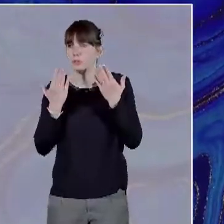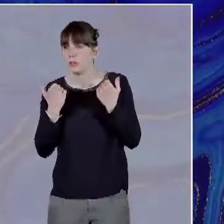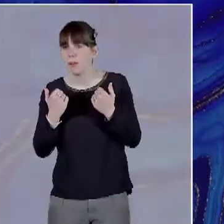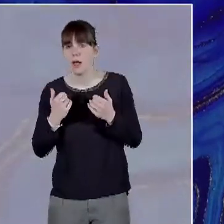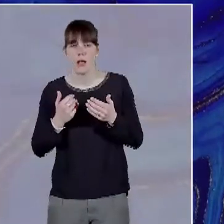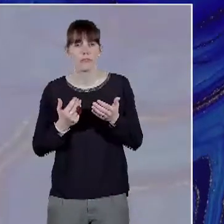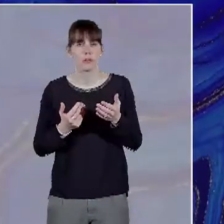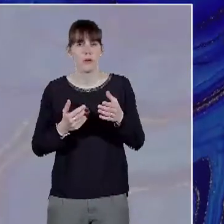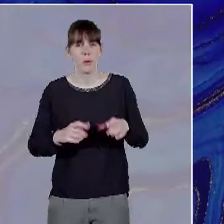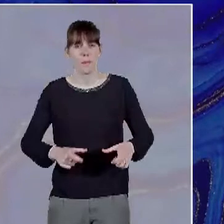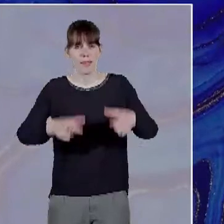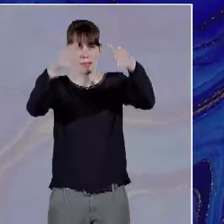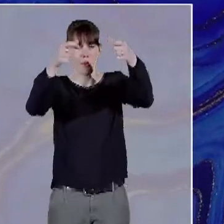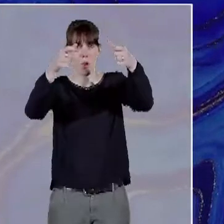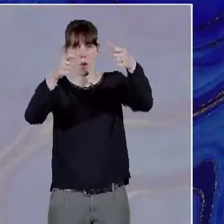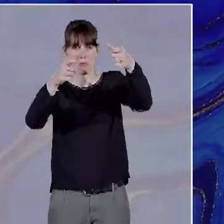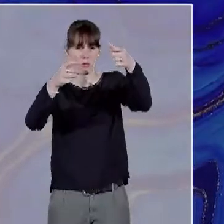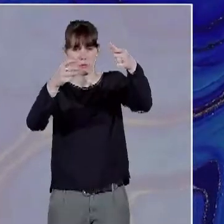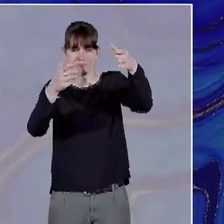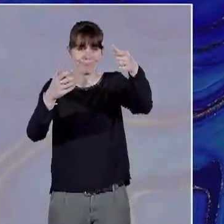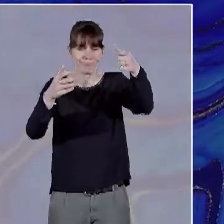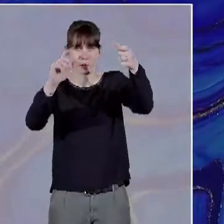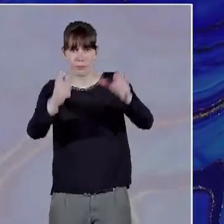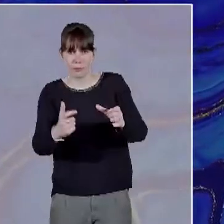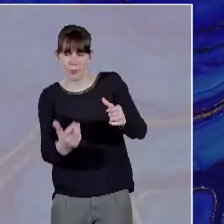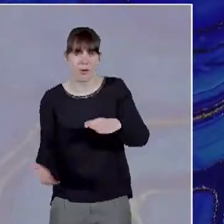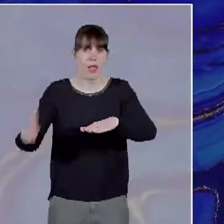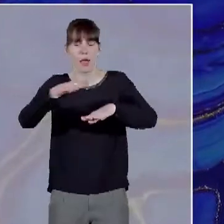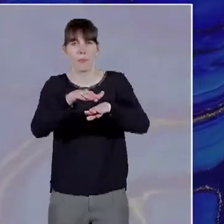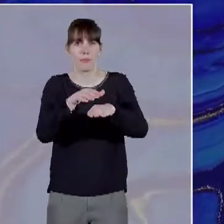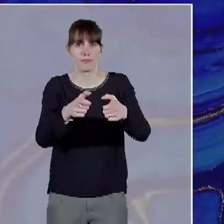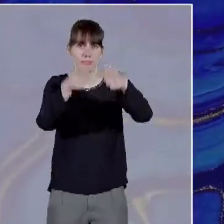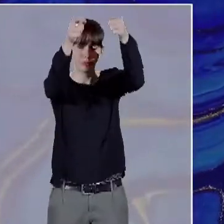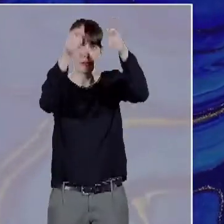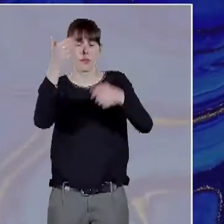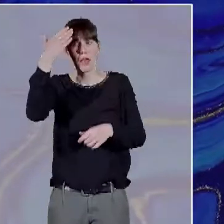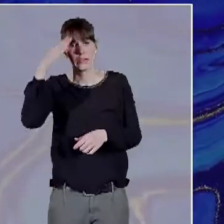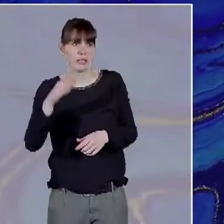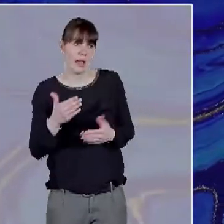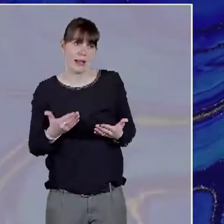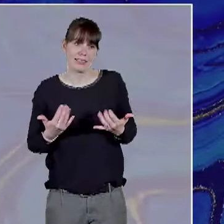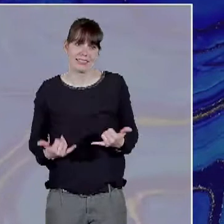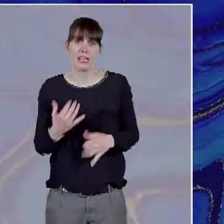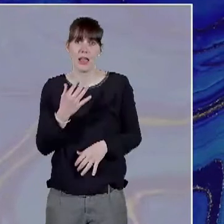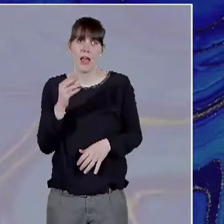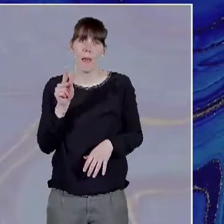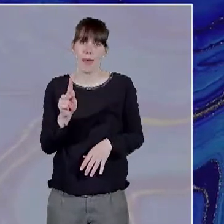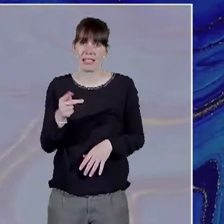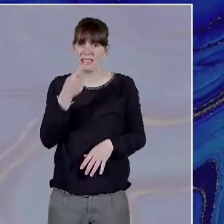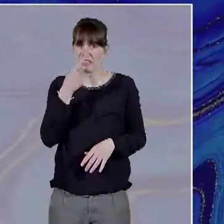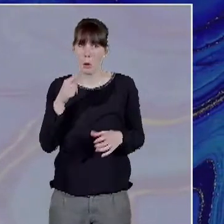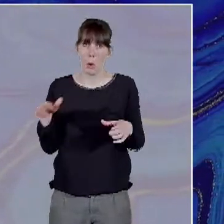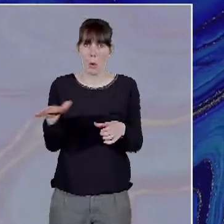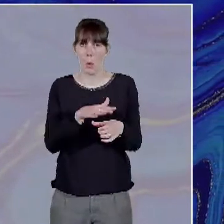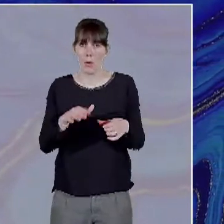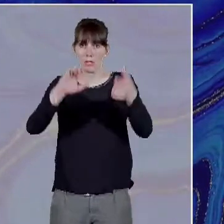reconstruire construire sur des dents creuses, parce que les dents creuses à Paris, il n'y en a plus beaucoup.